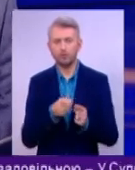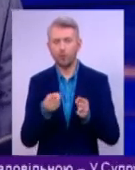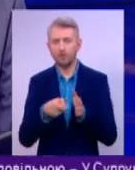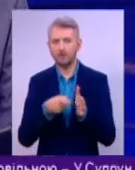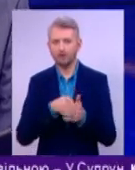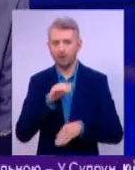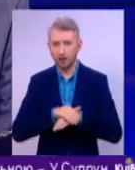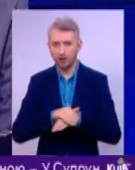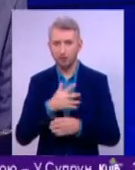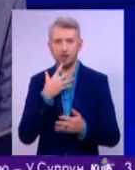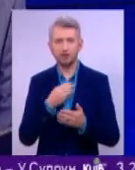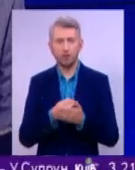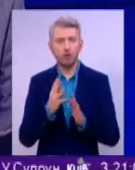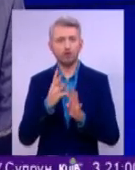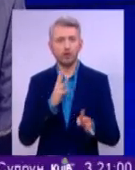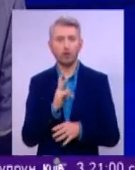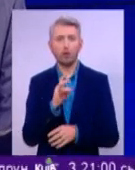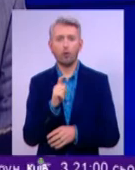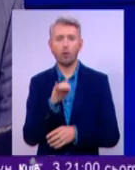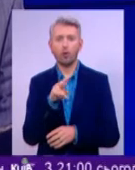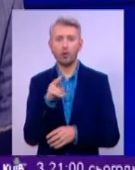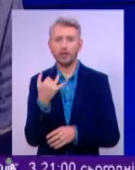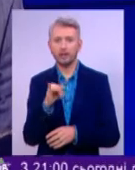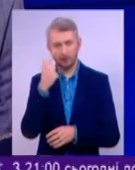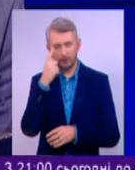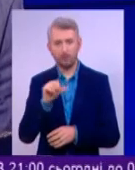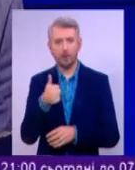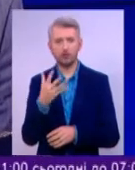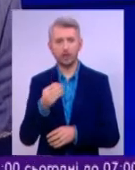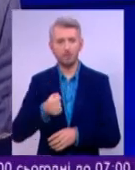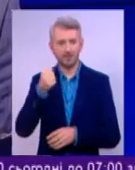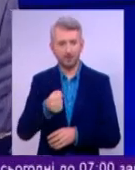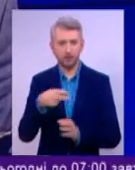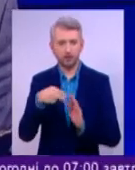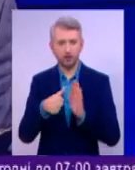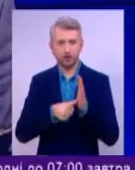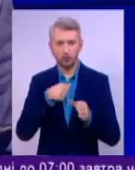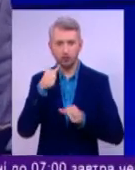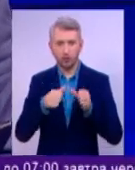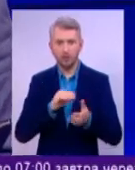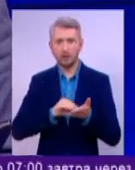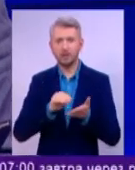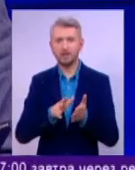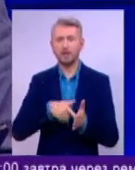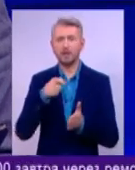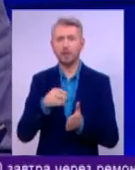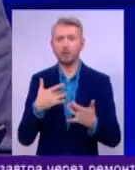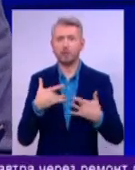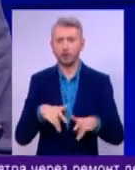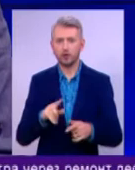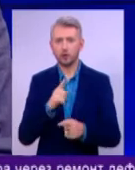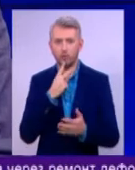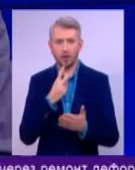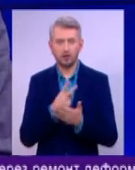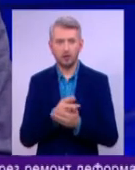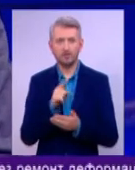фактами. Своєю чергою Назар Холодницький заявив, що у перший день призначення у 2016 році написав заяву про звільнення, аби